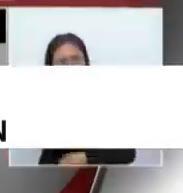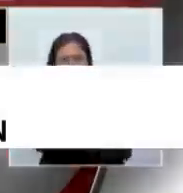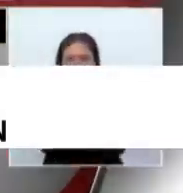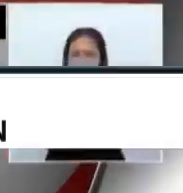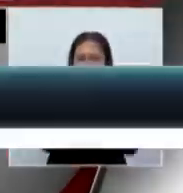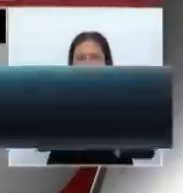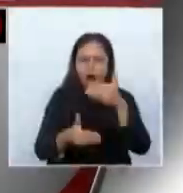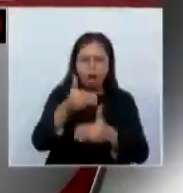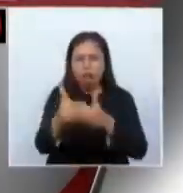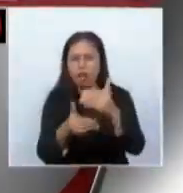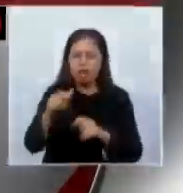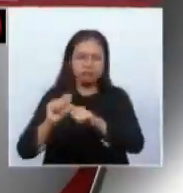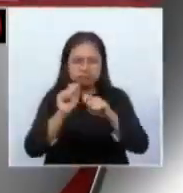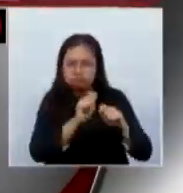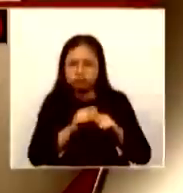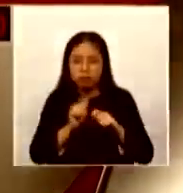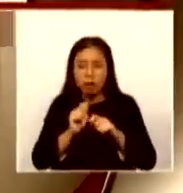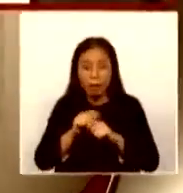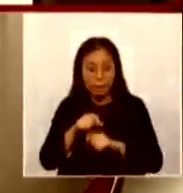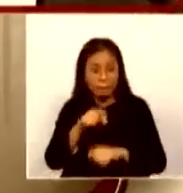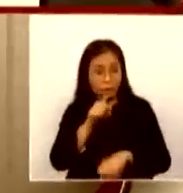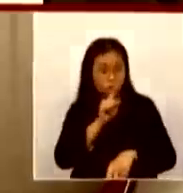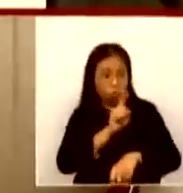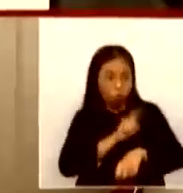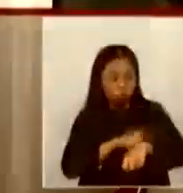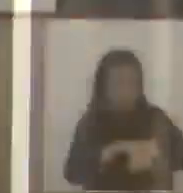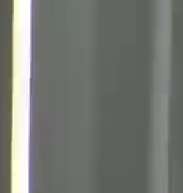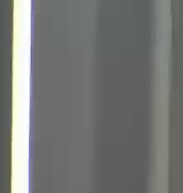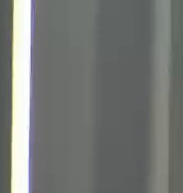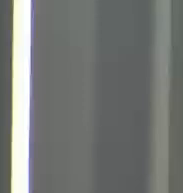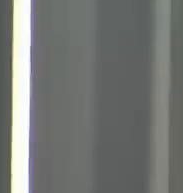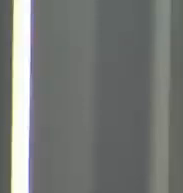meyakinkan publik? Tim Liputan, Kompas TV.